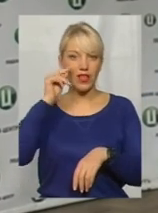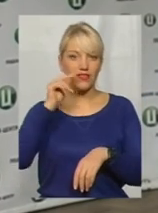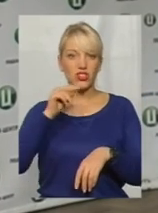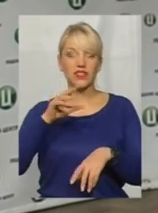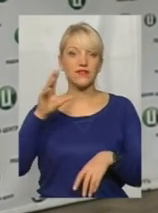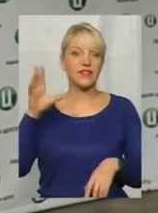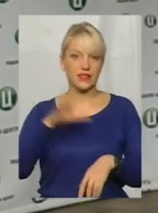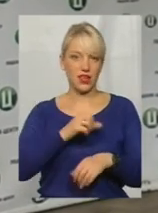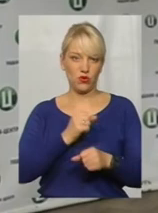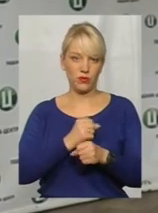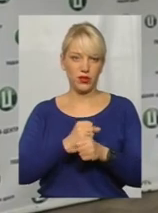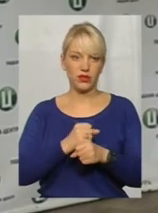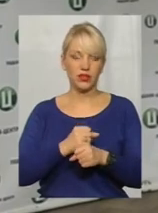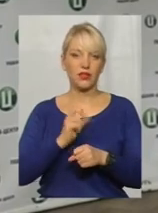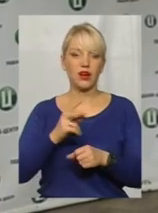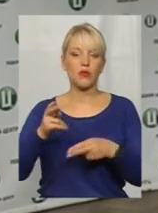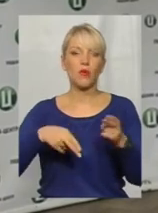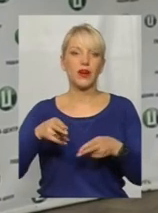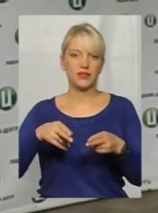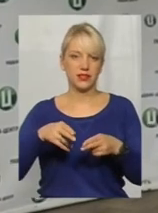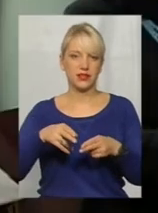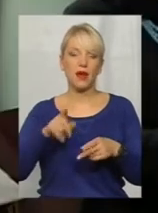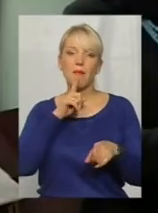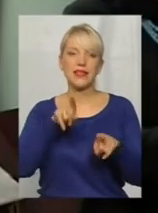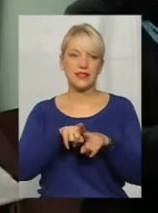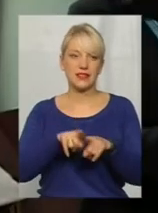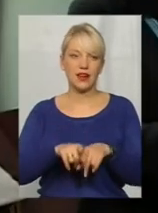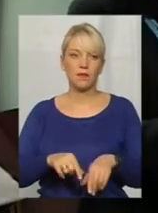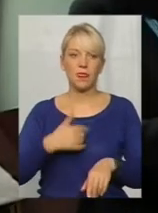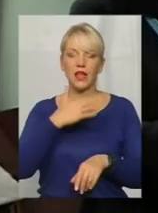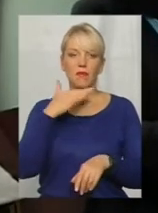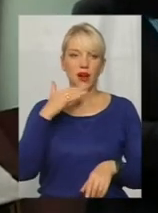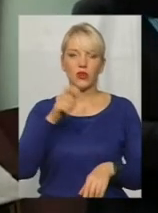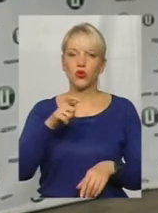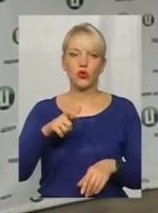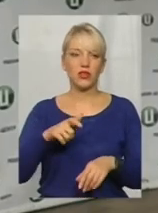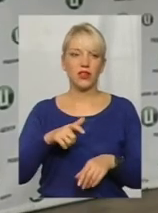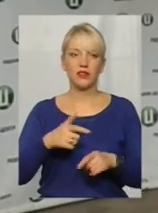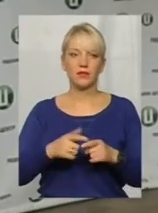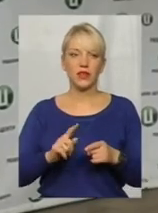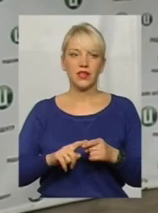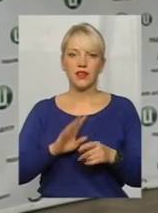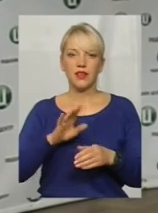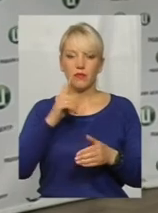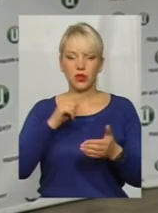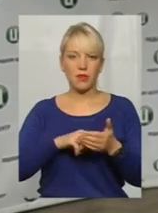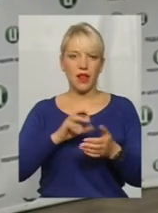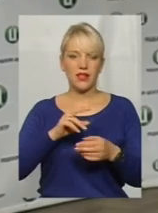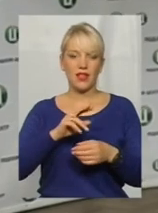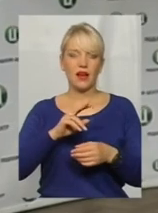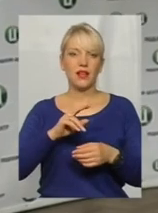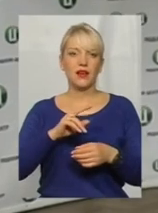роботи з операційною медсестрою і працювала операційною медсестрою. Багато людей просто вже не потрапляло навіть в операційну. На